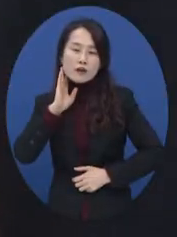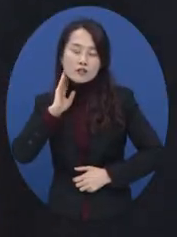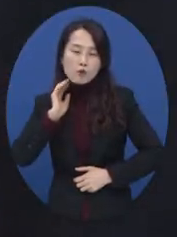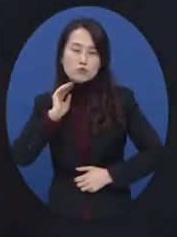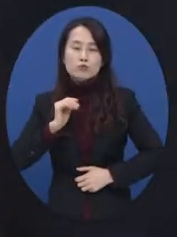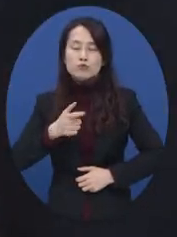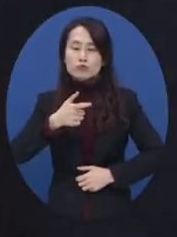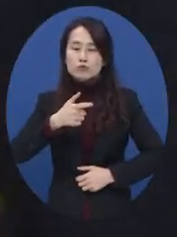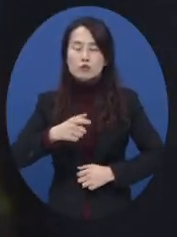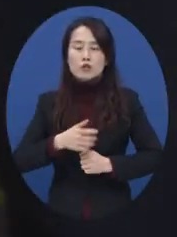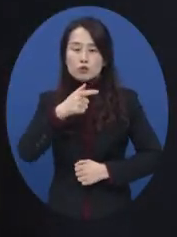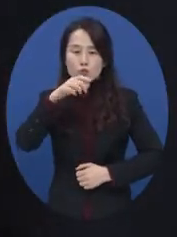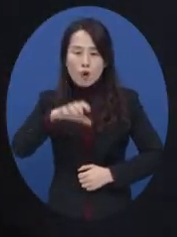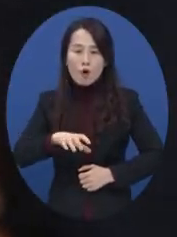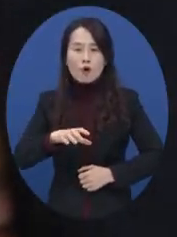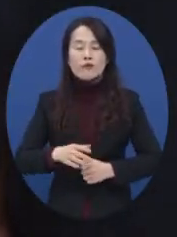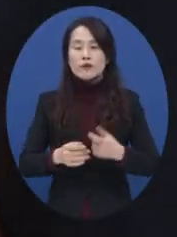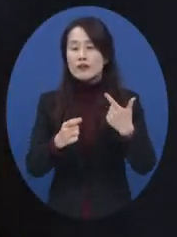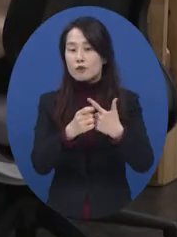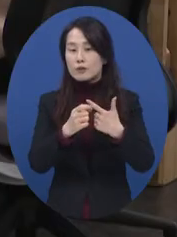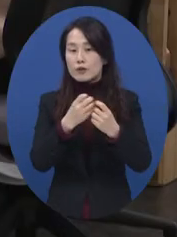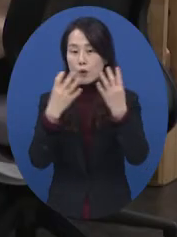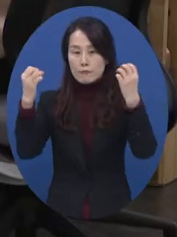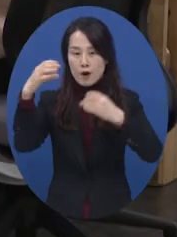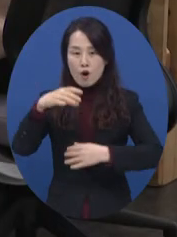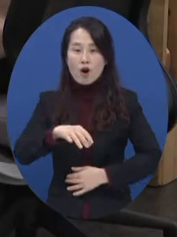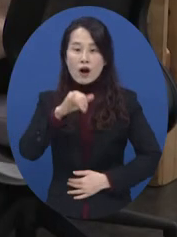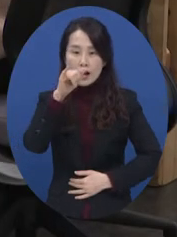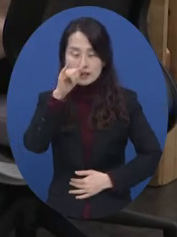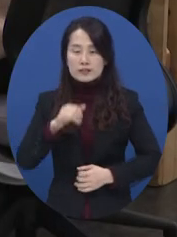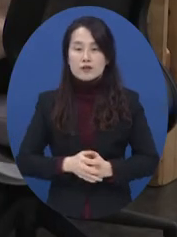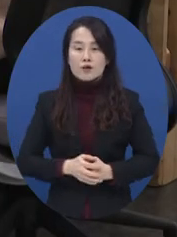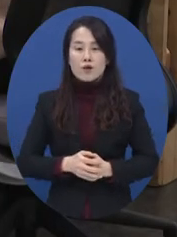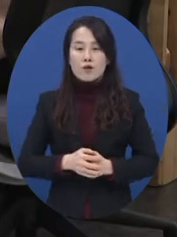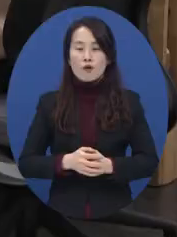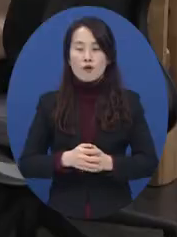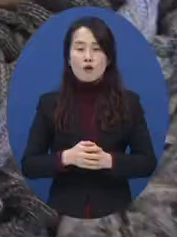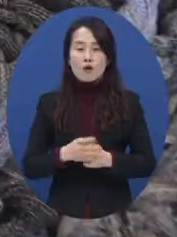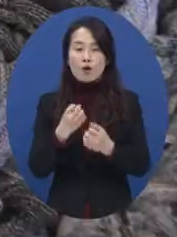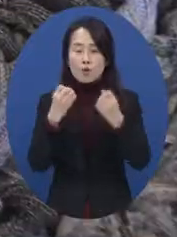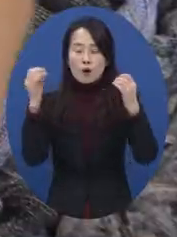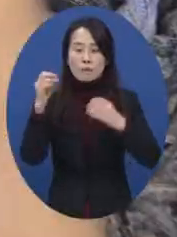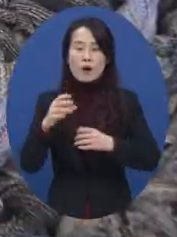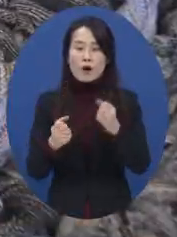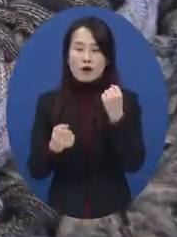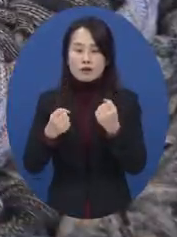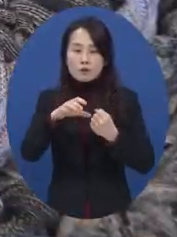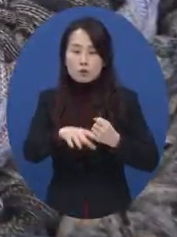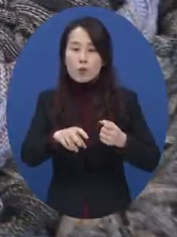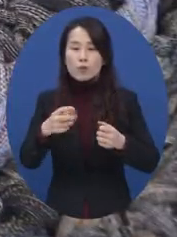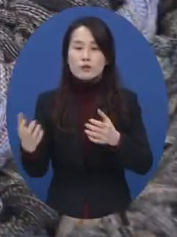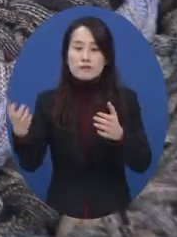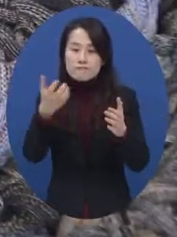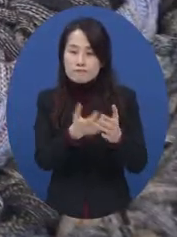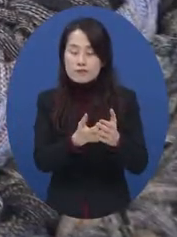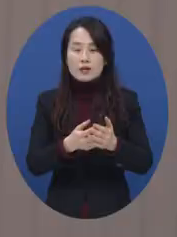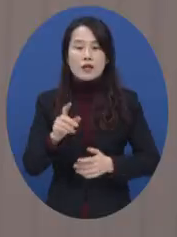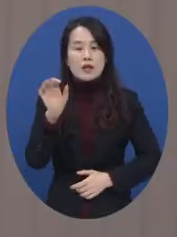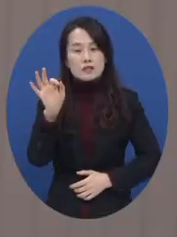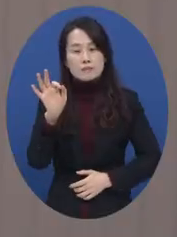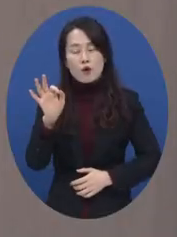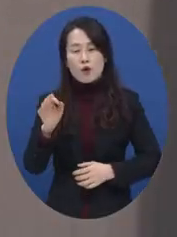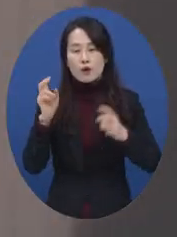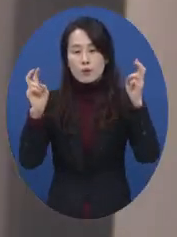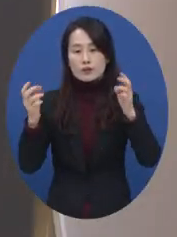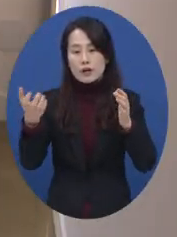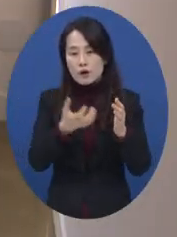이어 여섯 번째로 광명에 개소했습니다. 광명 업사이클 아트센터 안에 둥지를 튼 광명 경기문화창조 허브는 10여 개의 스타트업